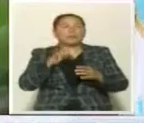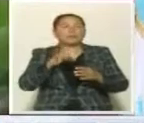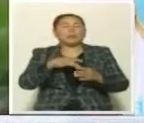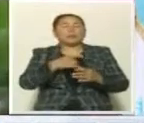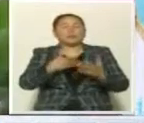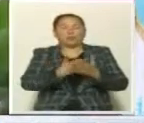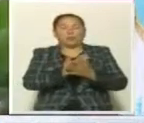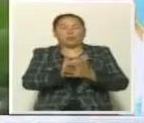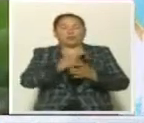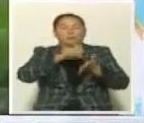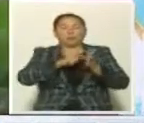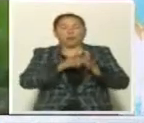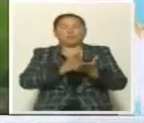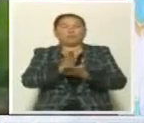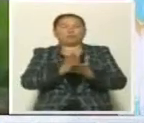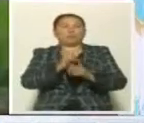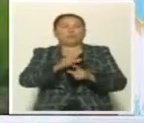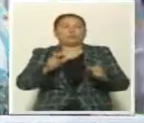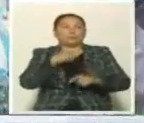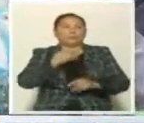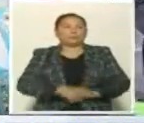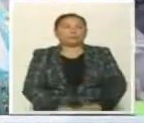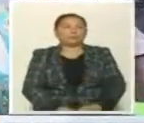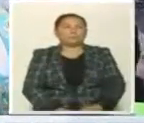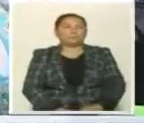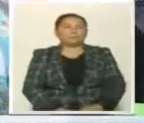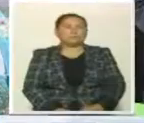высоким современным стандартам обслуживания клиентов.